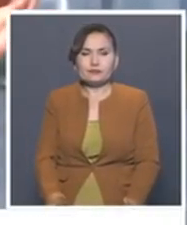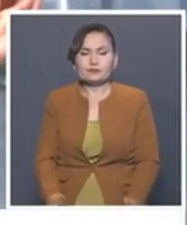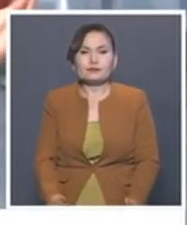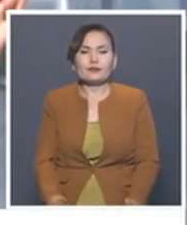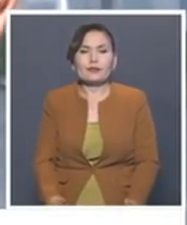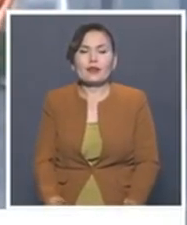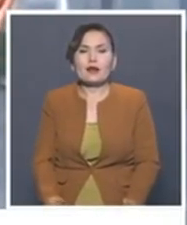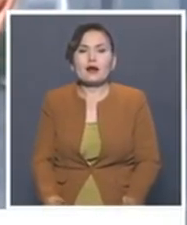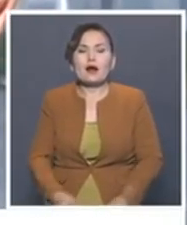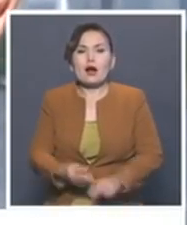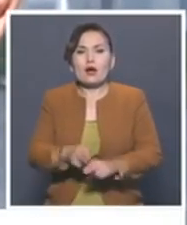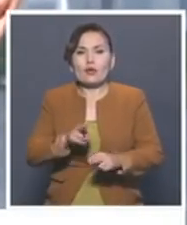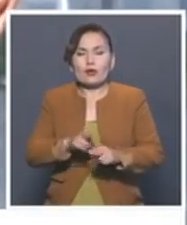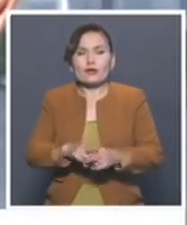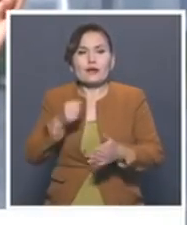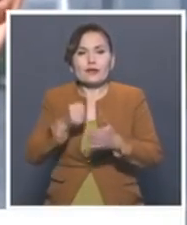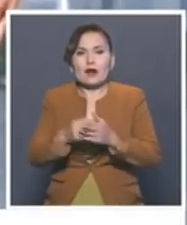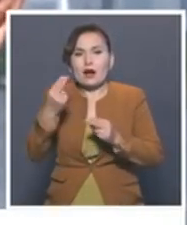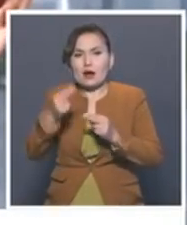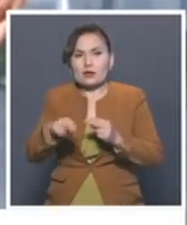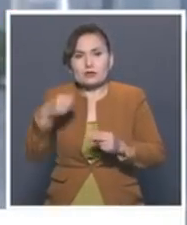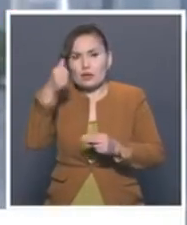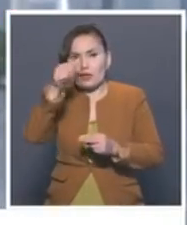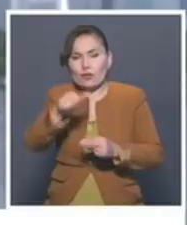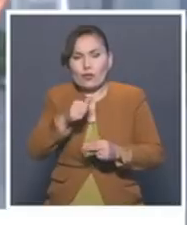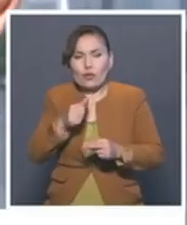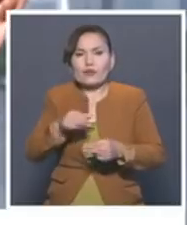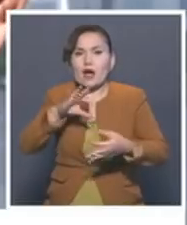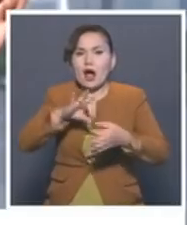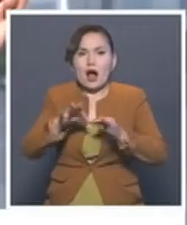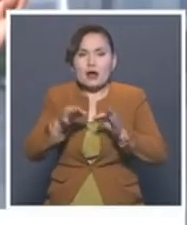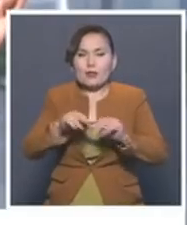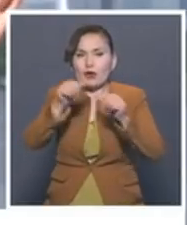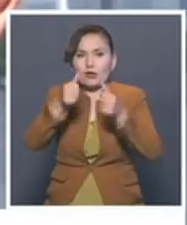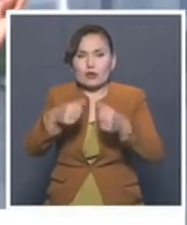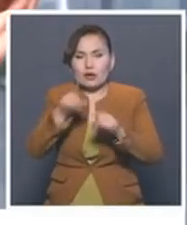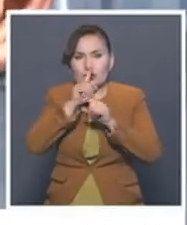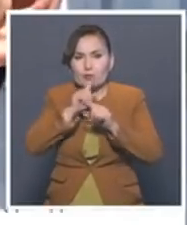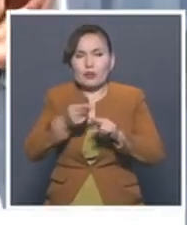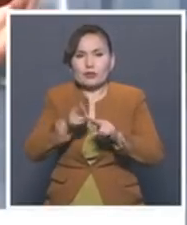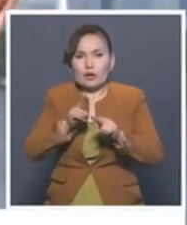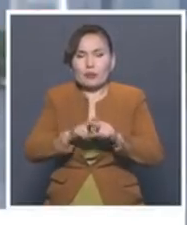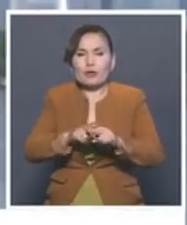Олар мұнда жыл соңына дейін тұрмайды. Өте өкінішті жағдай. 4 айдан соң шеңберлерді орнына